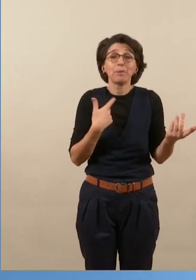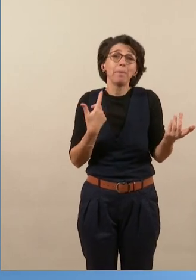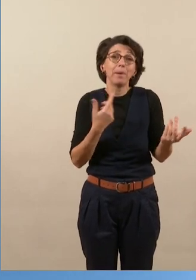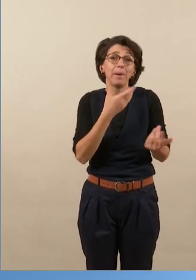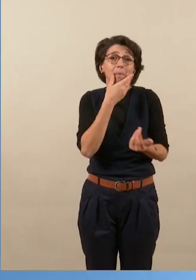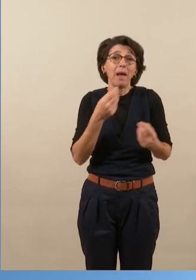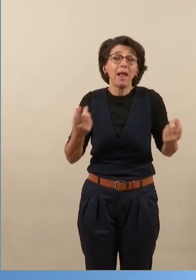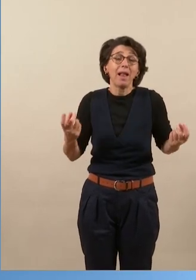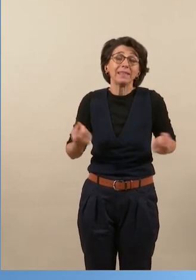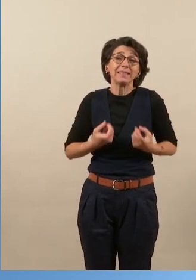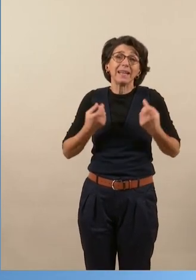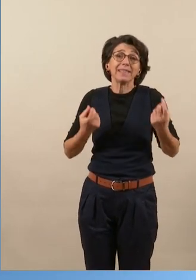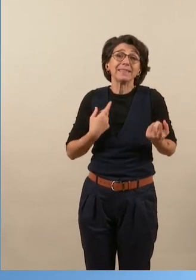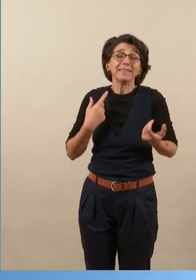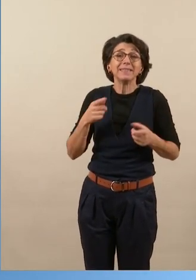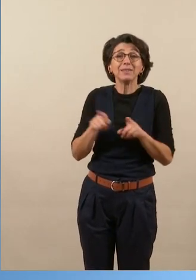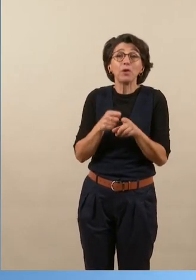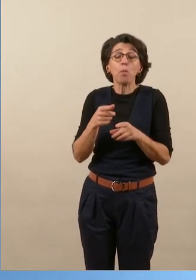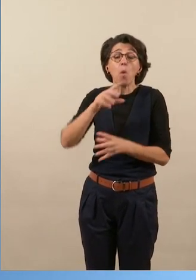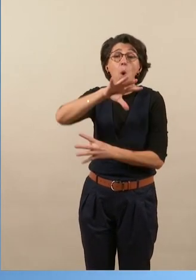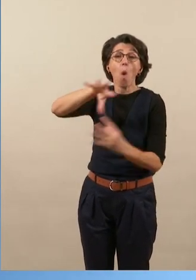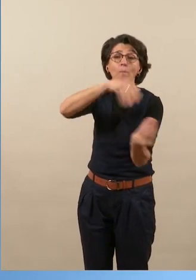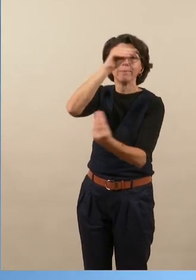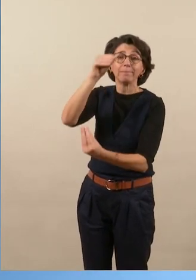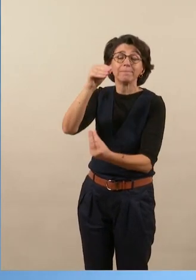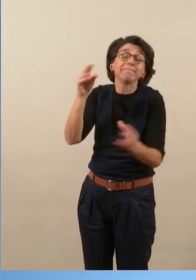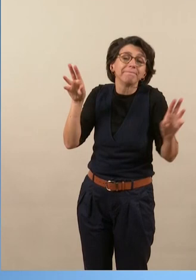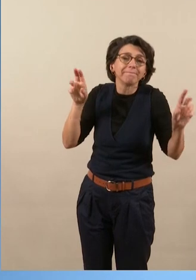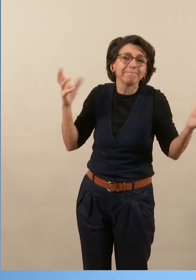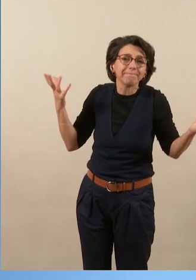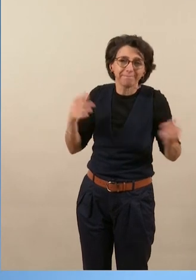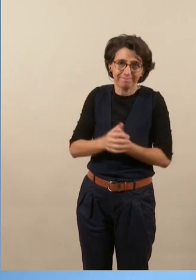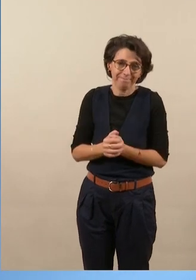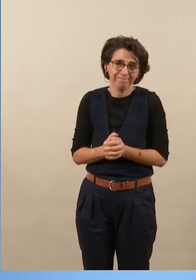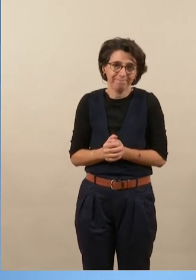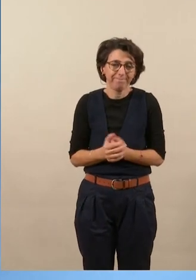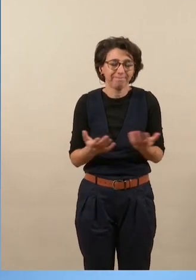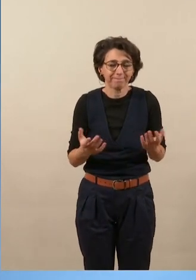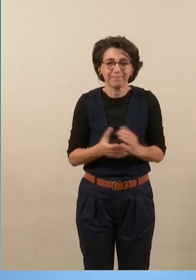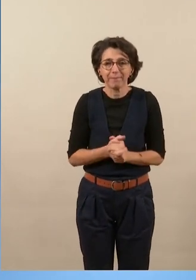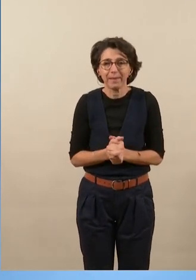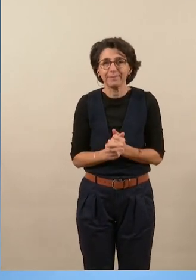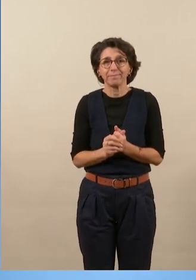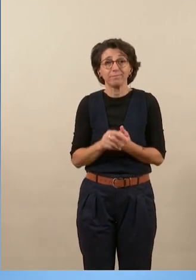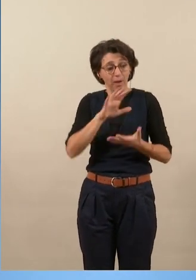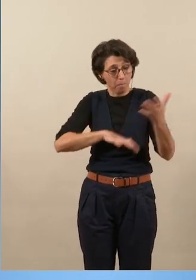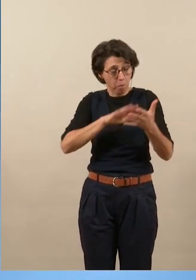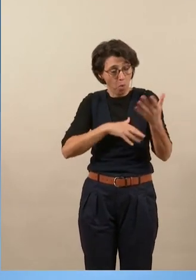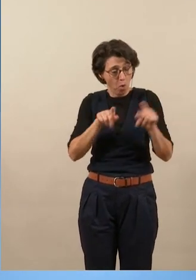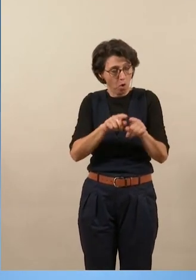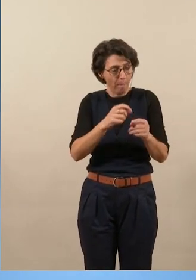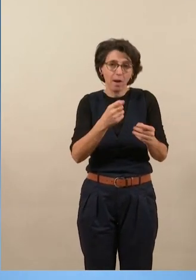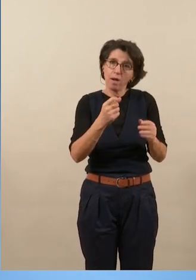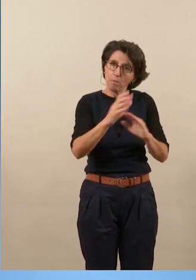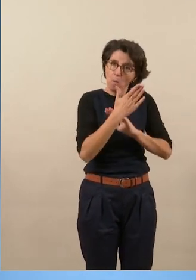euh si vous me permettez l'expression bien entendu car ce rapport est censé éclairer nos débat budgétaire or les